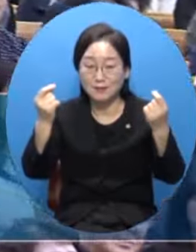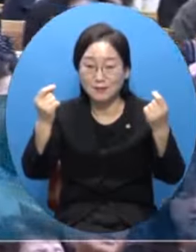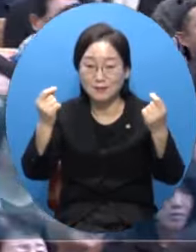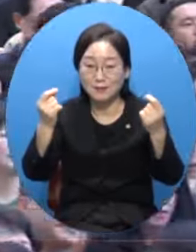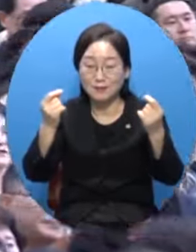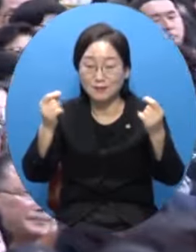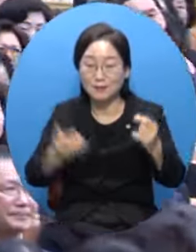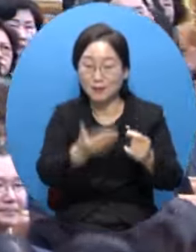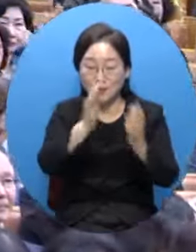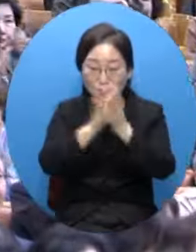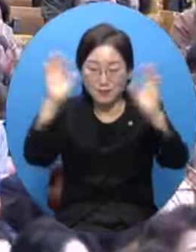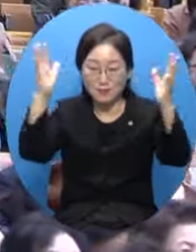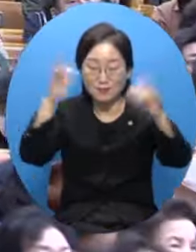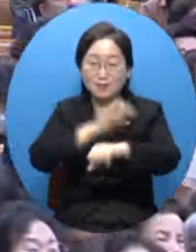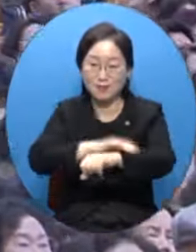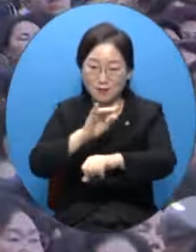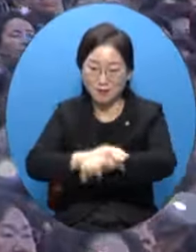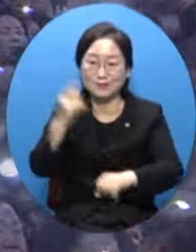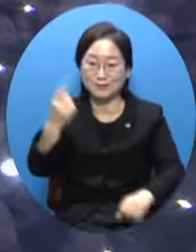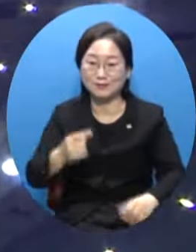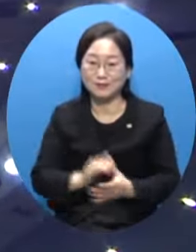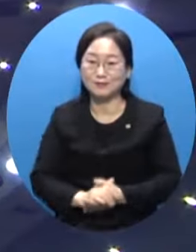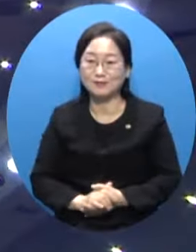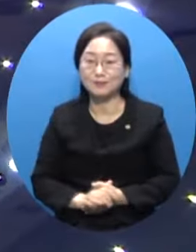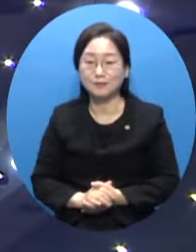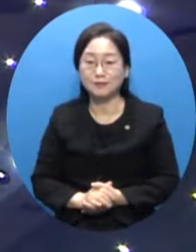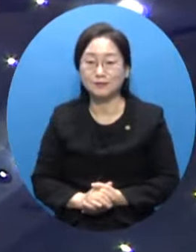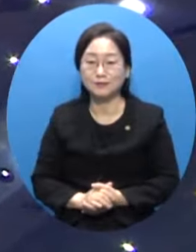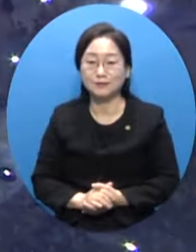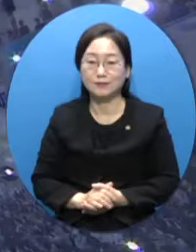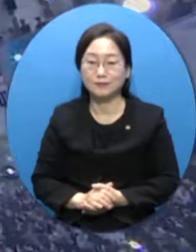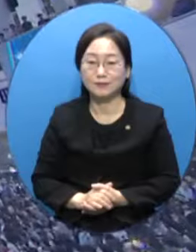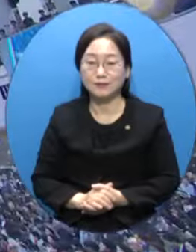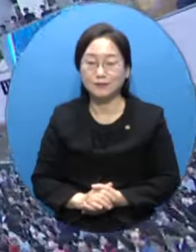아멘. 여러분 환영합니다. 참 잘 오셨습니다.